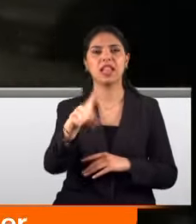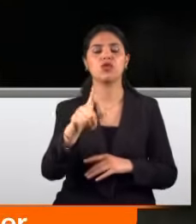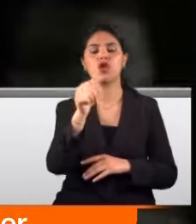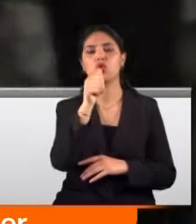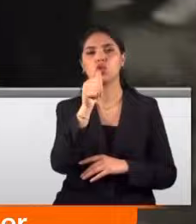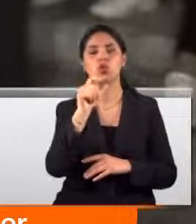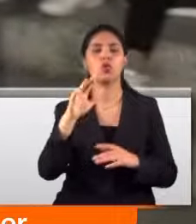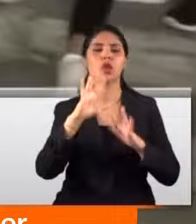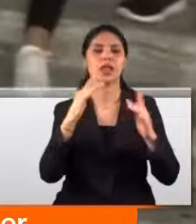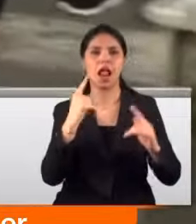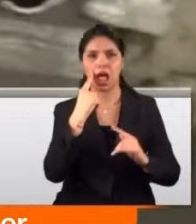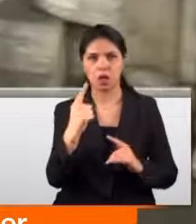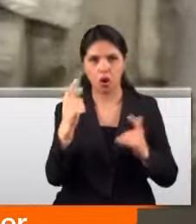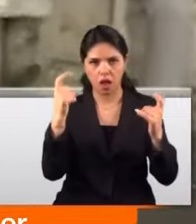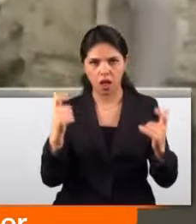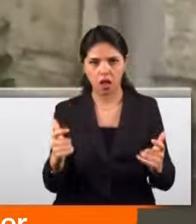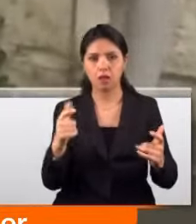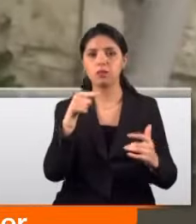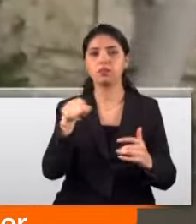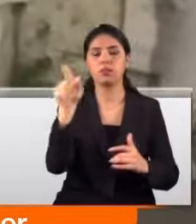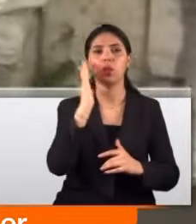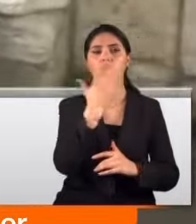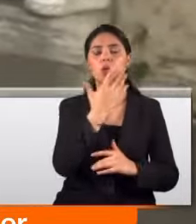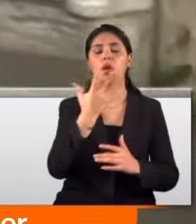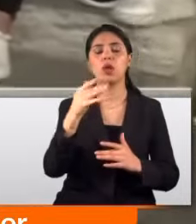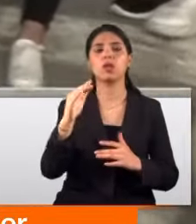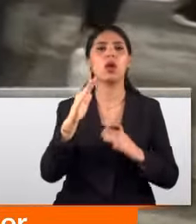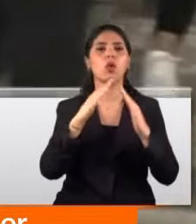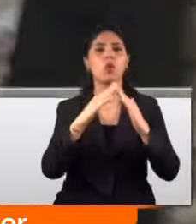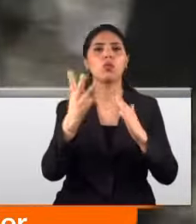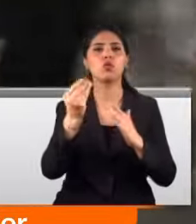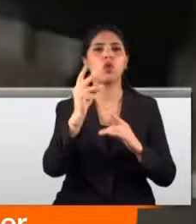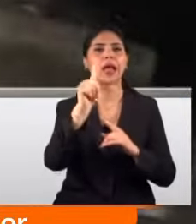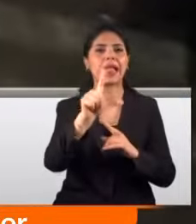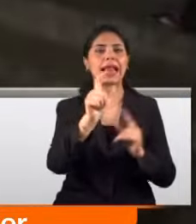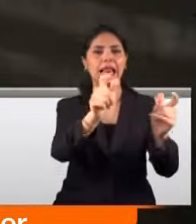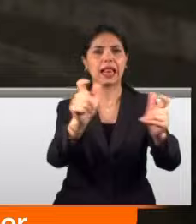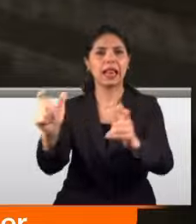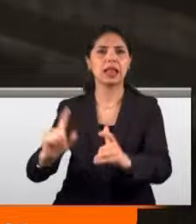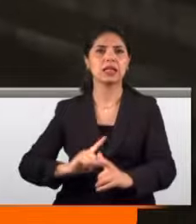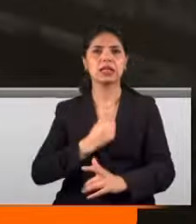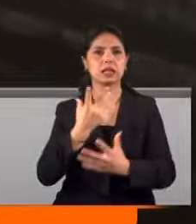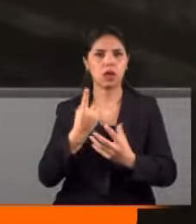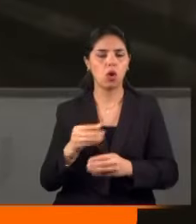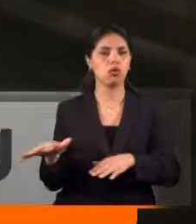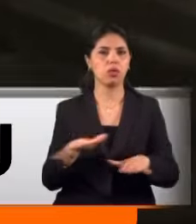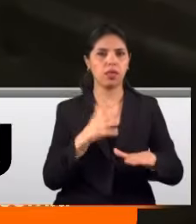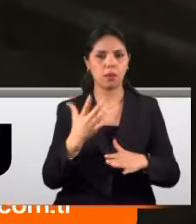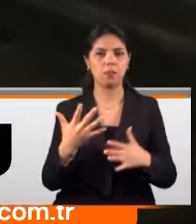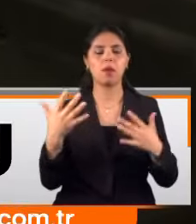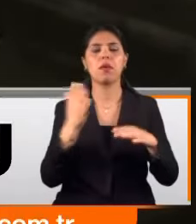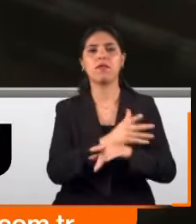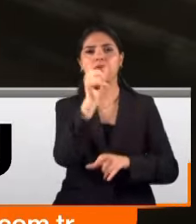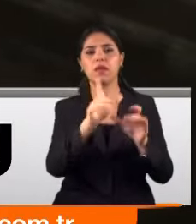Ancak Sulusaray ile birlikte Tokat'a komşu birçok ilde de hissedildi. Vatandaşlar gece geç saatlere kadar